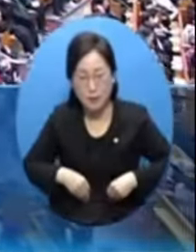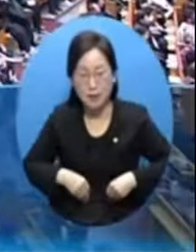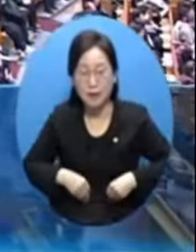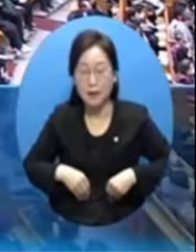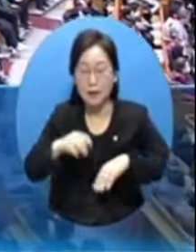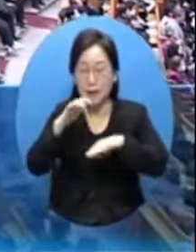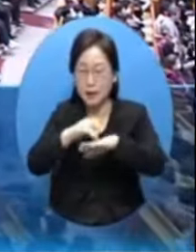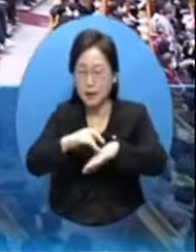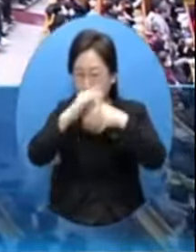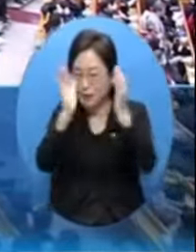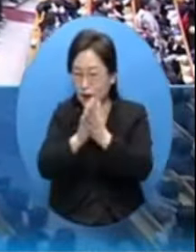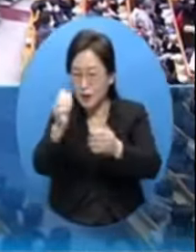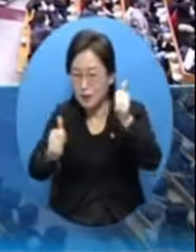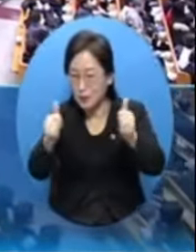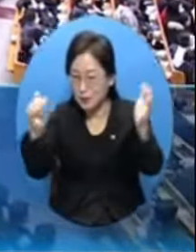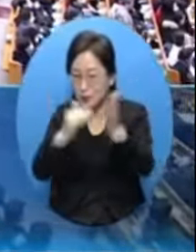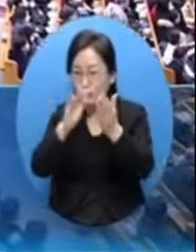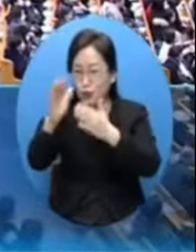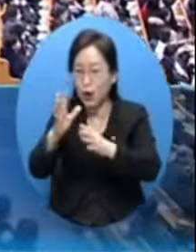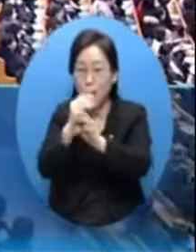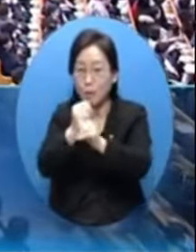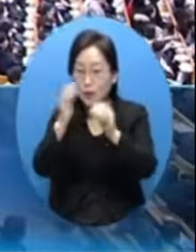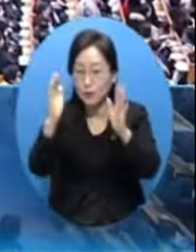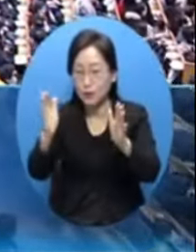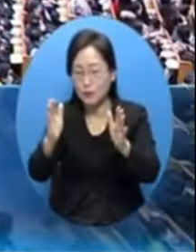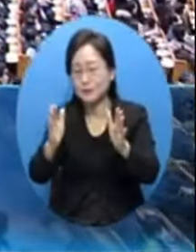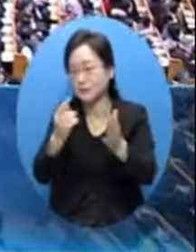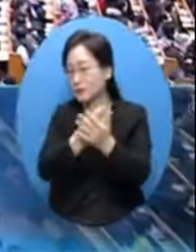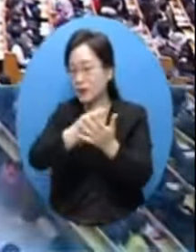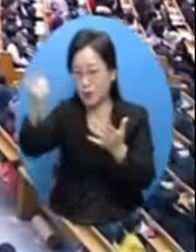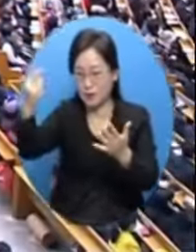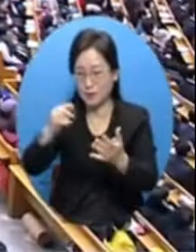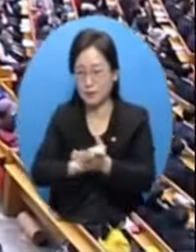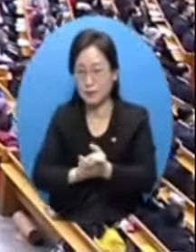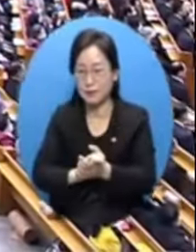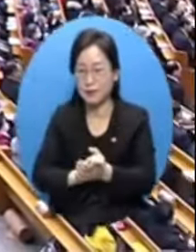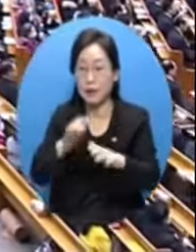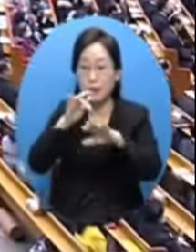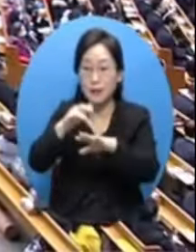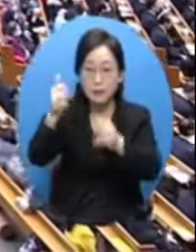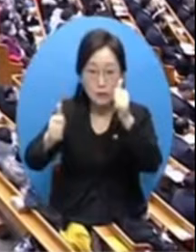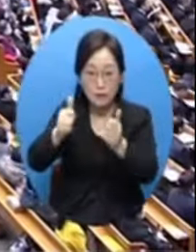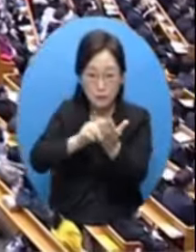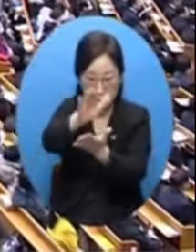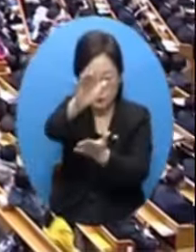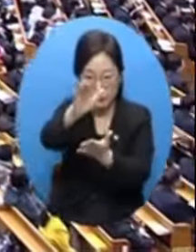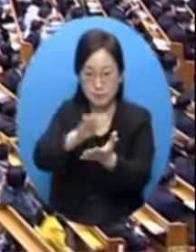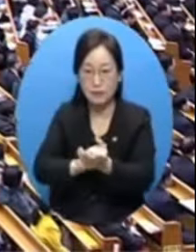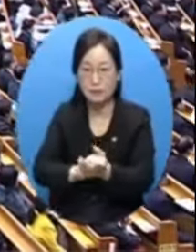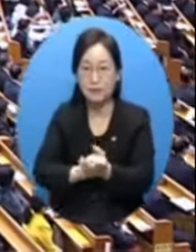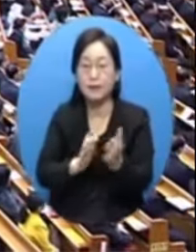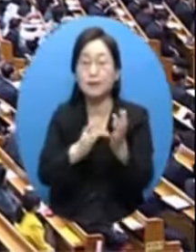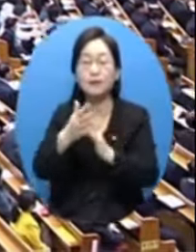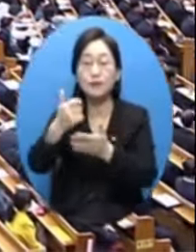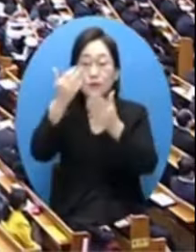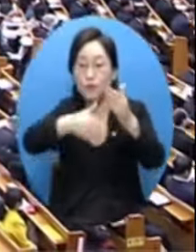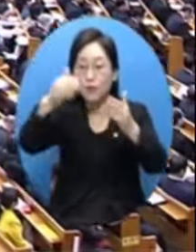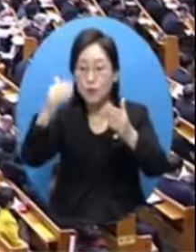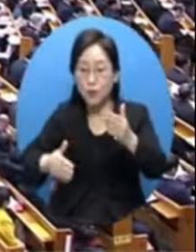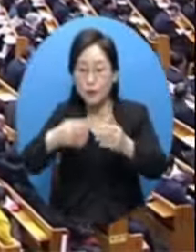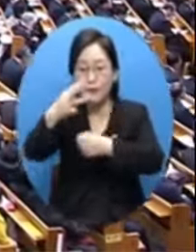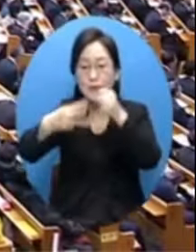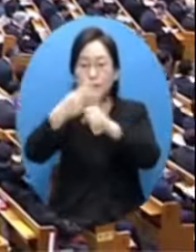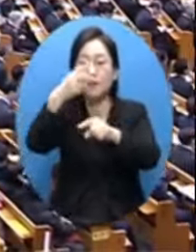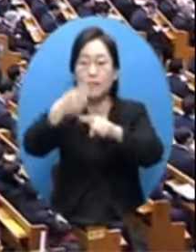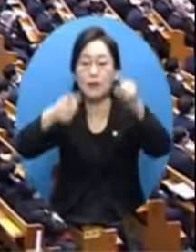시험을 다한 다한 후에 얼마 동안 떠나니라 마귀의 시험을 물리치시고 예수님께서는 공생의 사역 3년반 동안